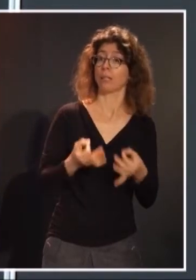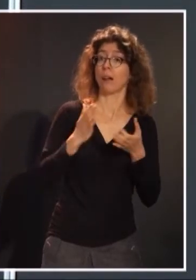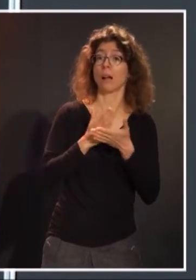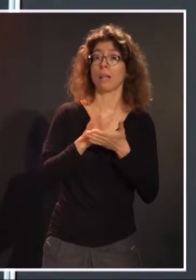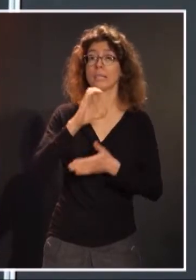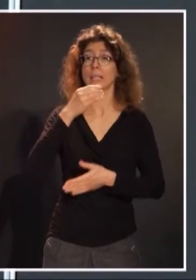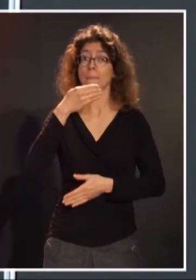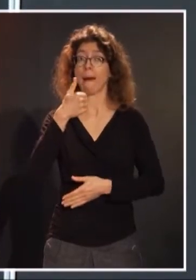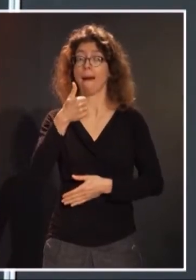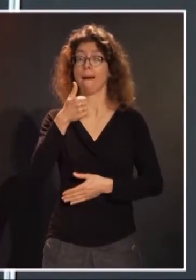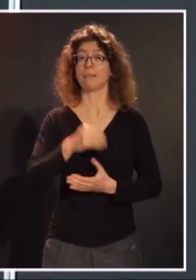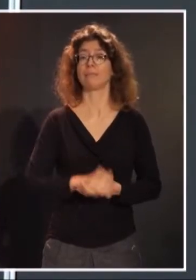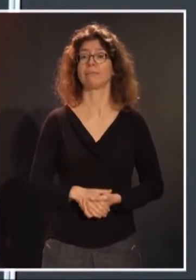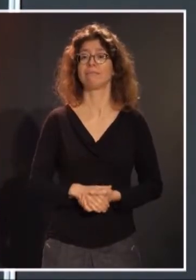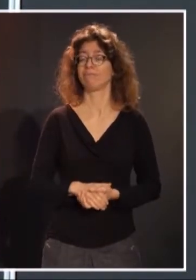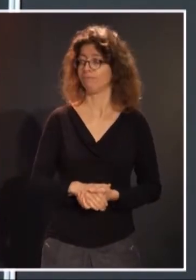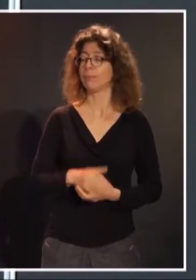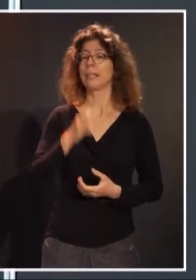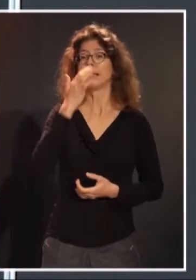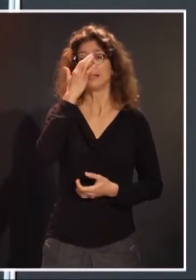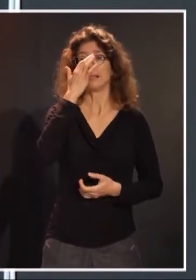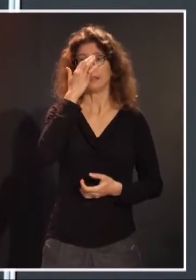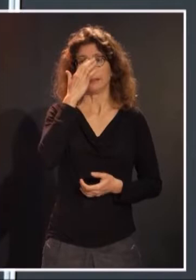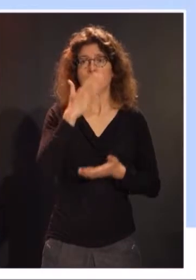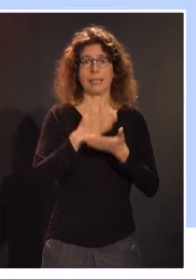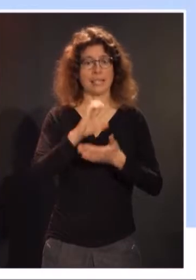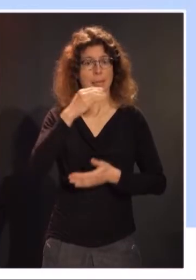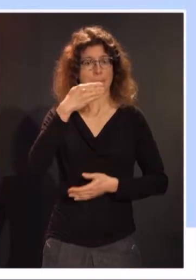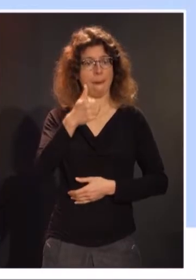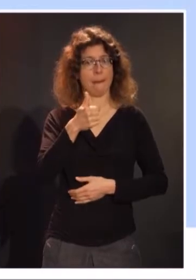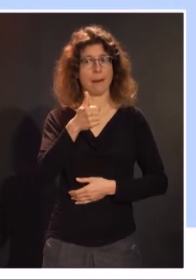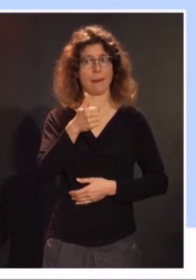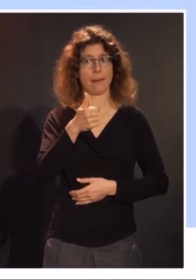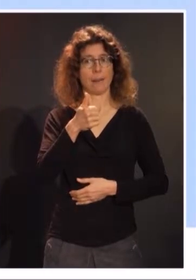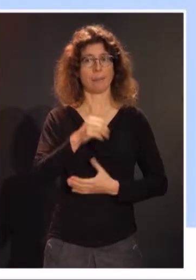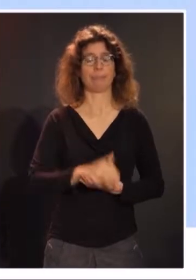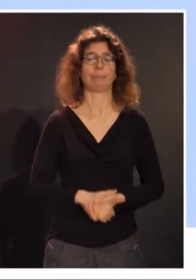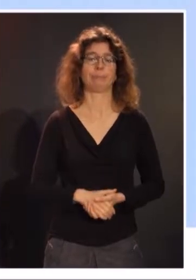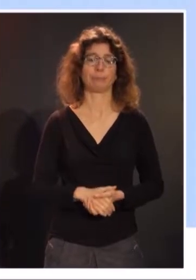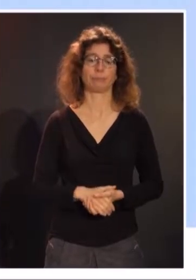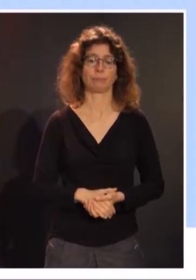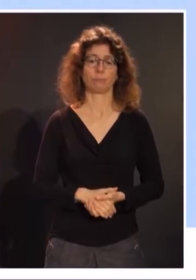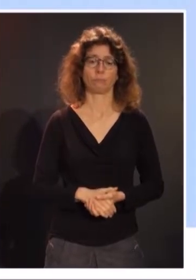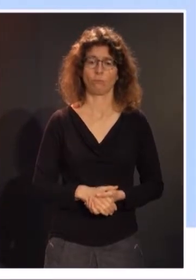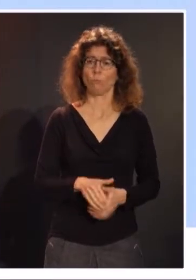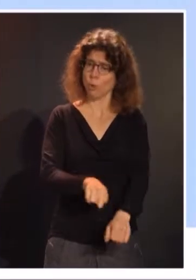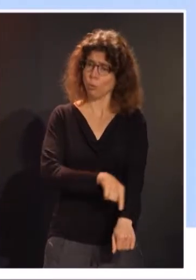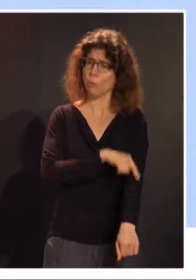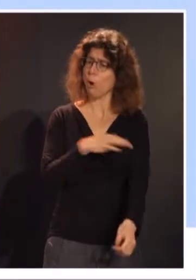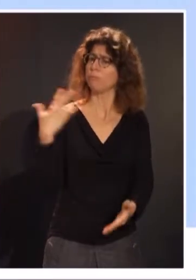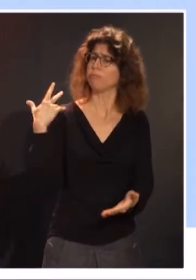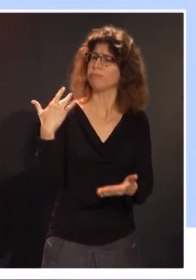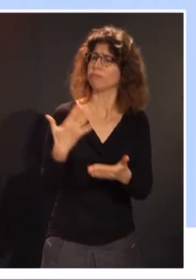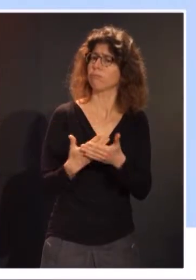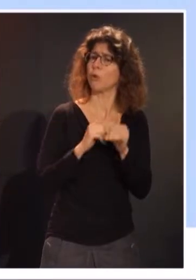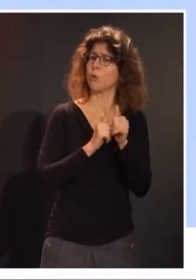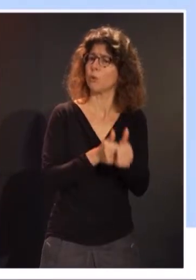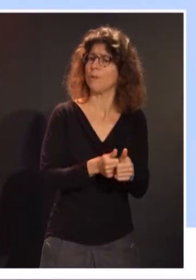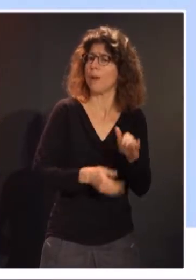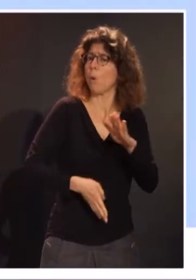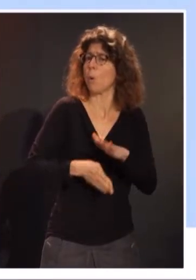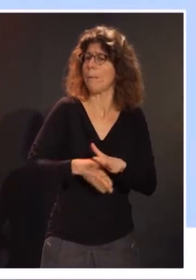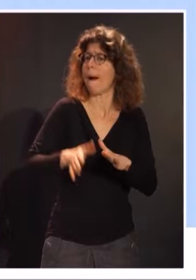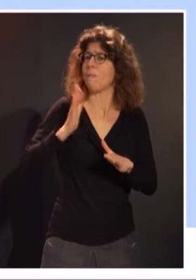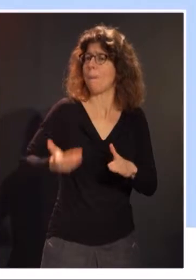Ah oui, je savais pas. Donc il a des suivis depuis un moment puisqu'il a commencé par de la psychomotricité